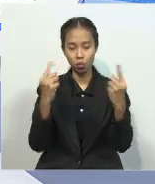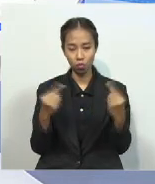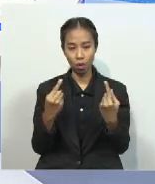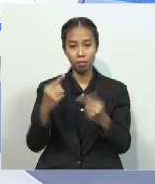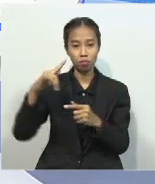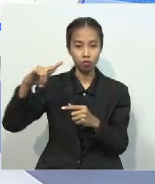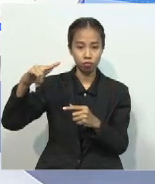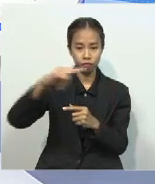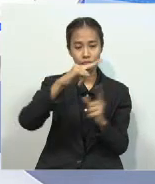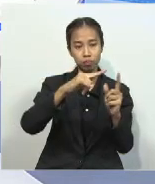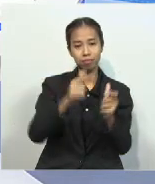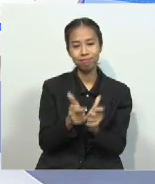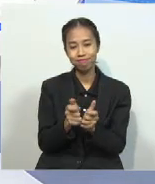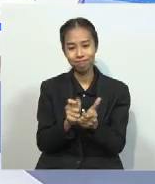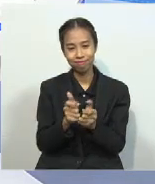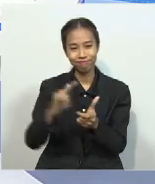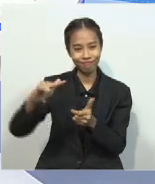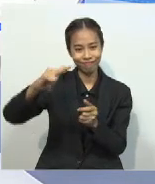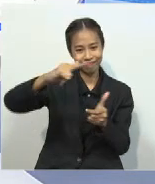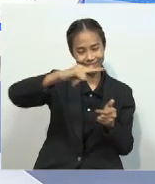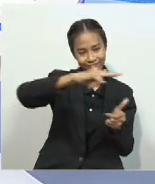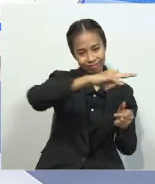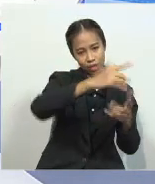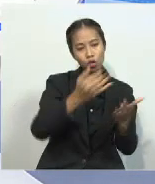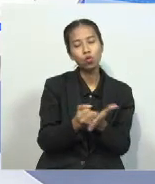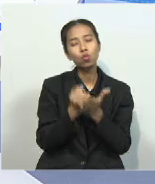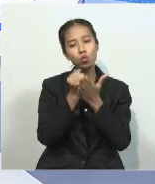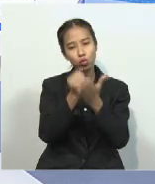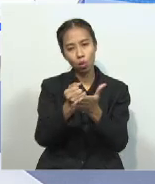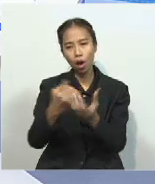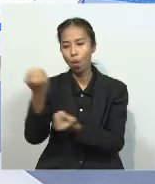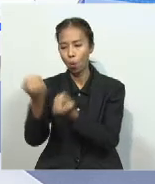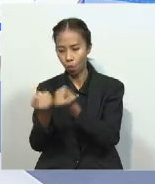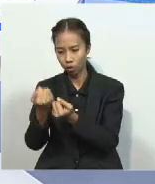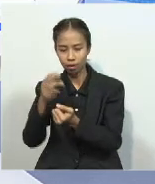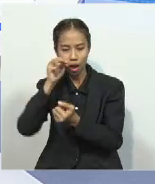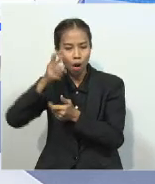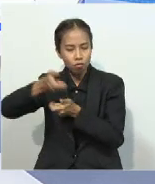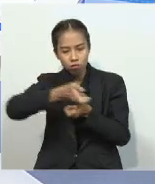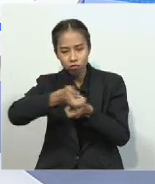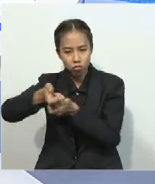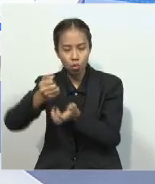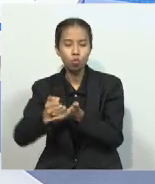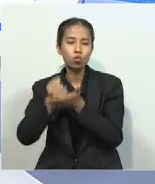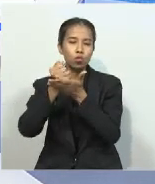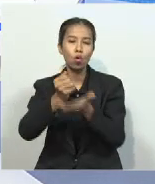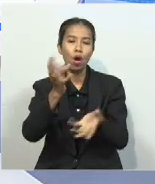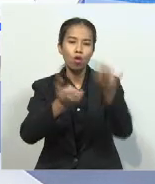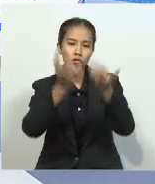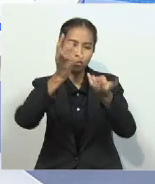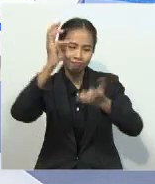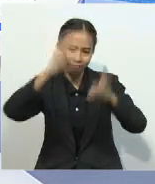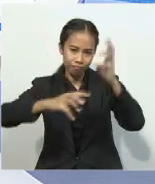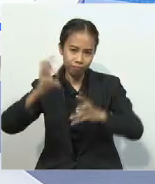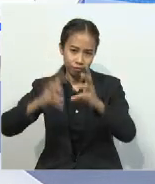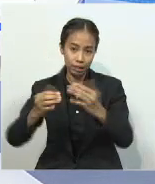ละอองน้ำวันนี้เป็นวันที่2แล้วนะครับควบคู่ไปกับการใช้รถฉีดน้ำแรงดันสูงเพื่อที่จะช่วยเพิ่มประสิทธิภาพการดักจับฝุ่นละอองโดย